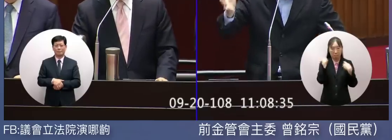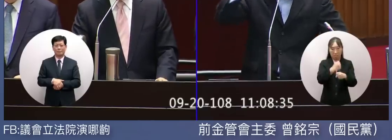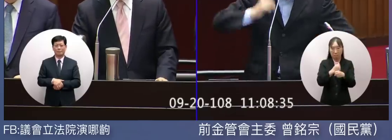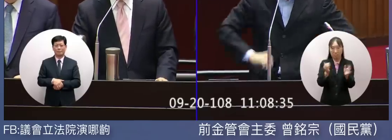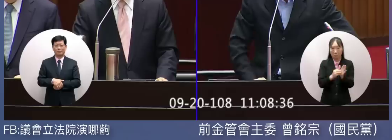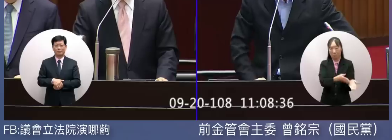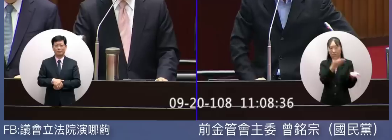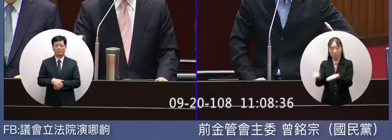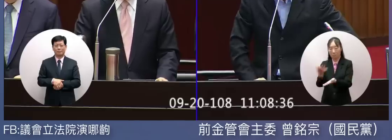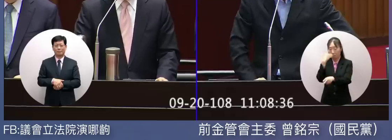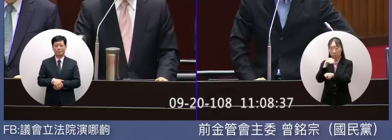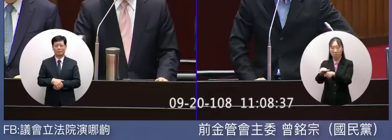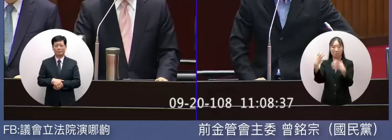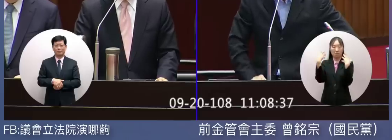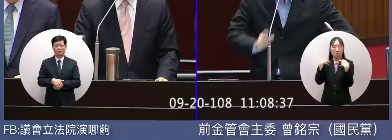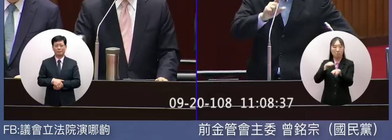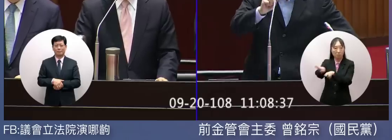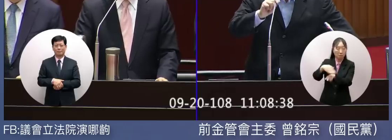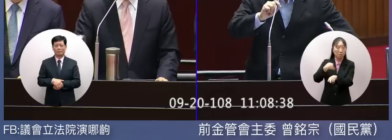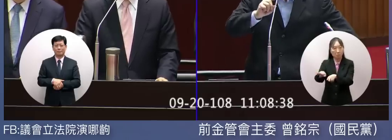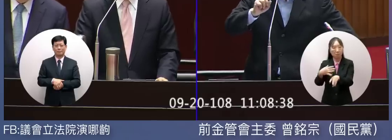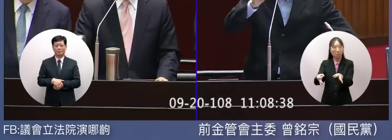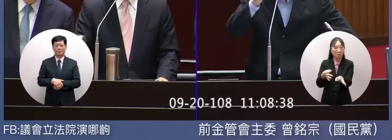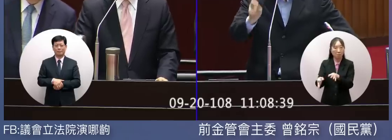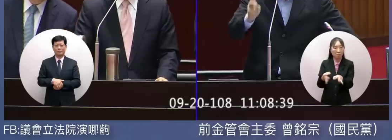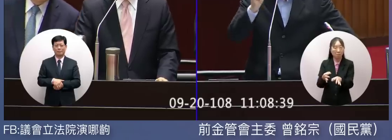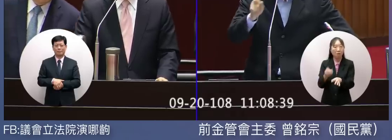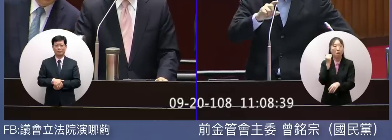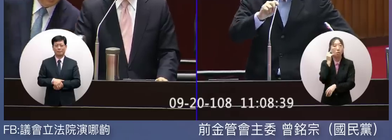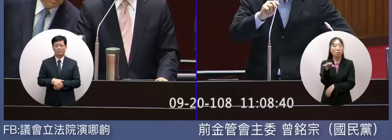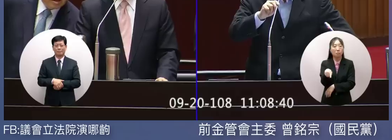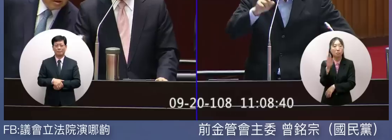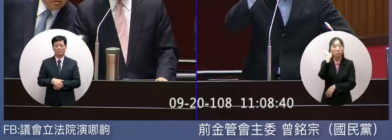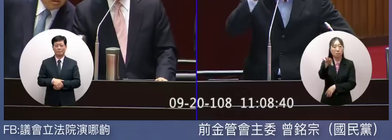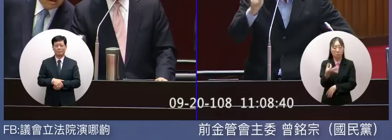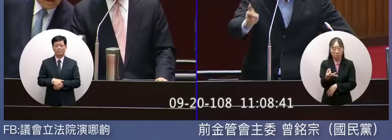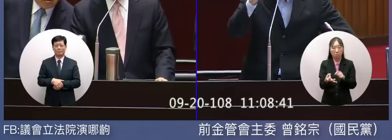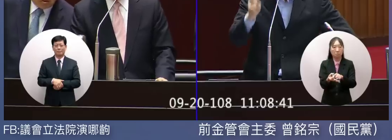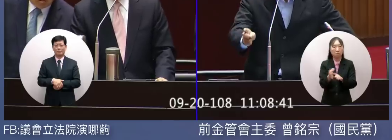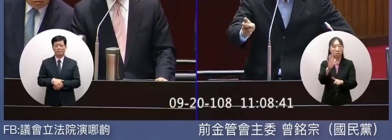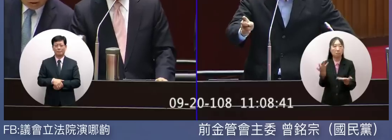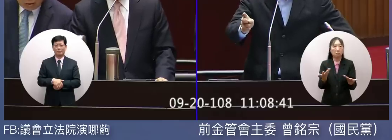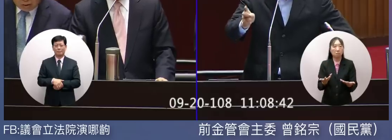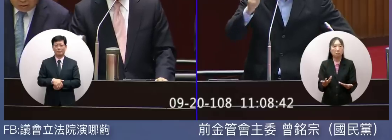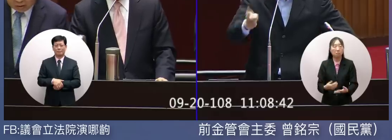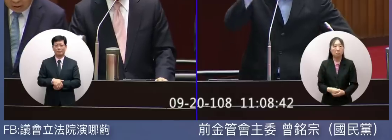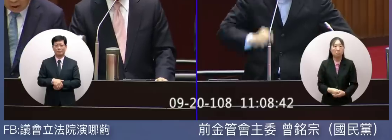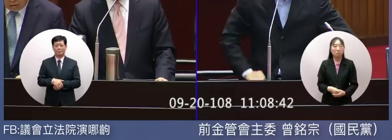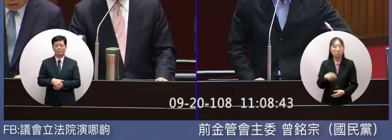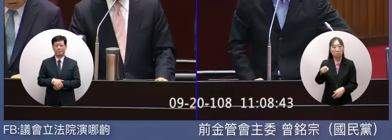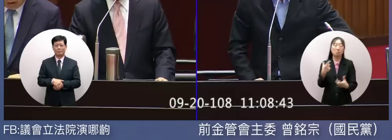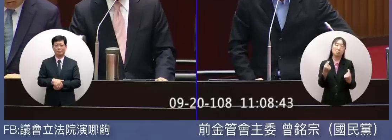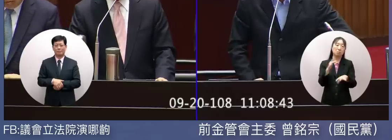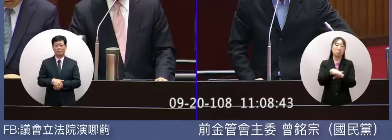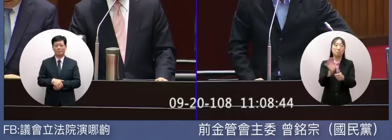交给高铁去营运哦。那万一这财务上有问题，也会造成股东